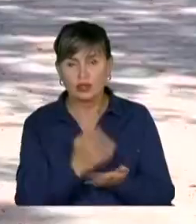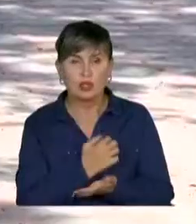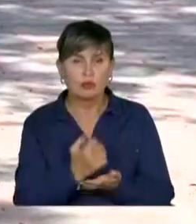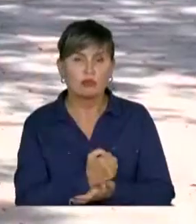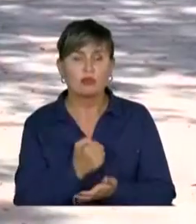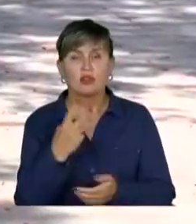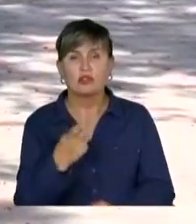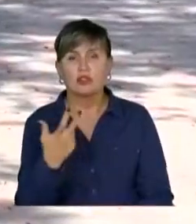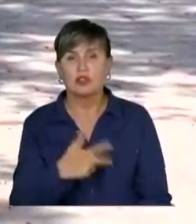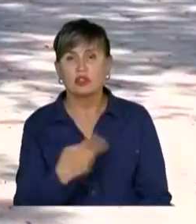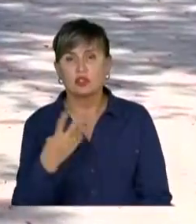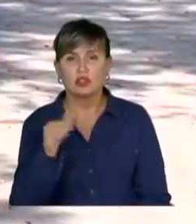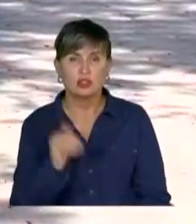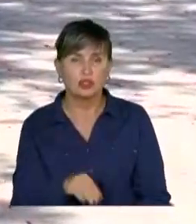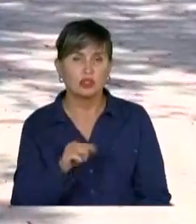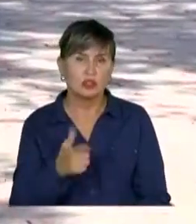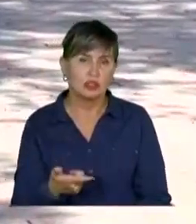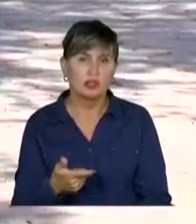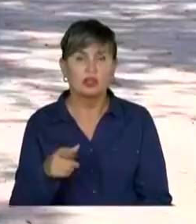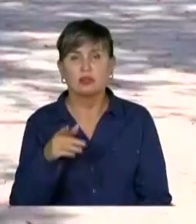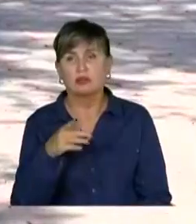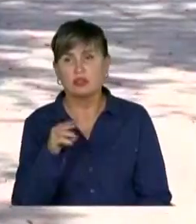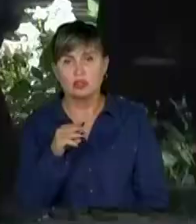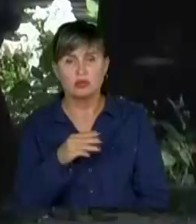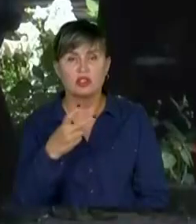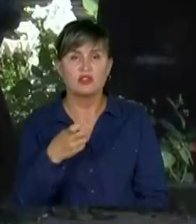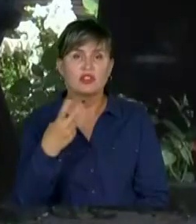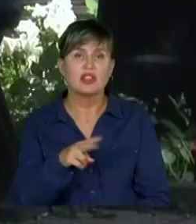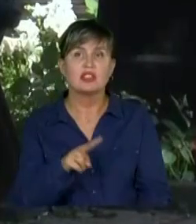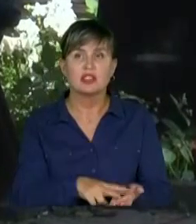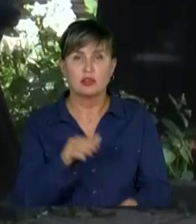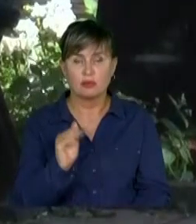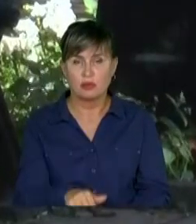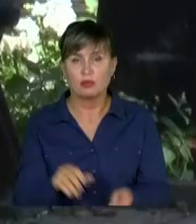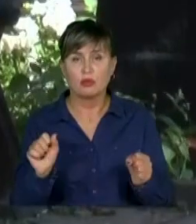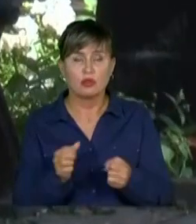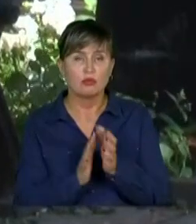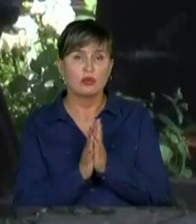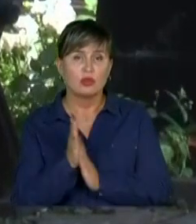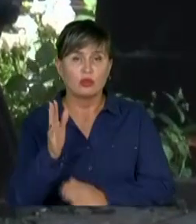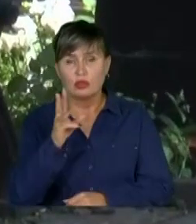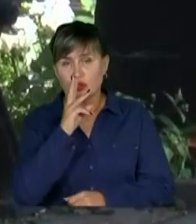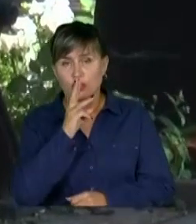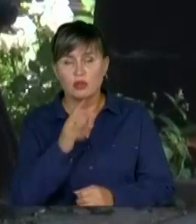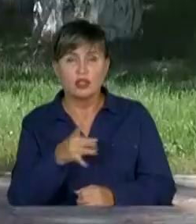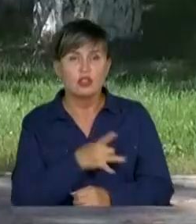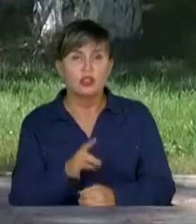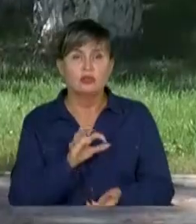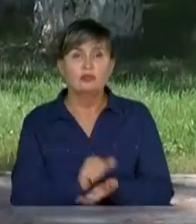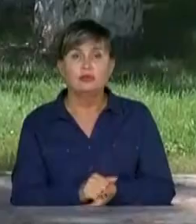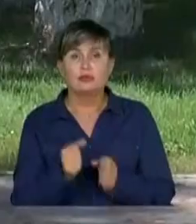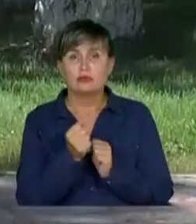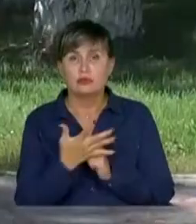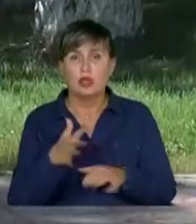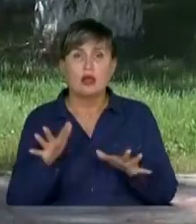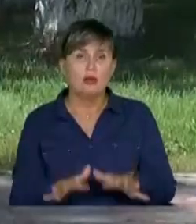составляет 234 тысячи тенге, в Тимирязевском – 227 тысяч. По темпам роста номинальной зарплаты регион занимает